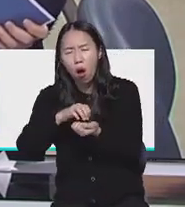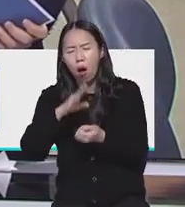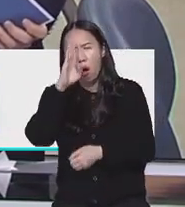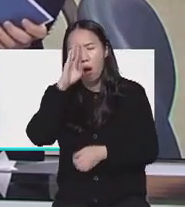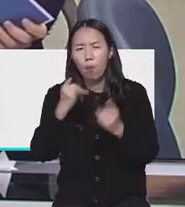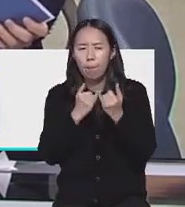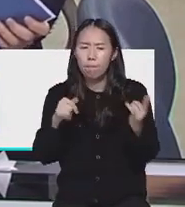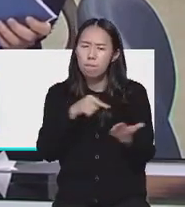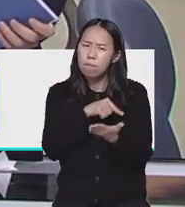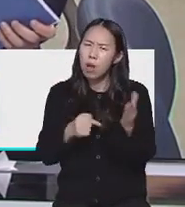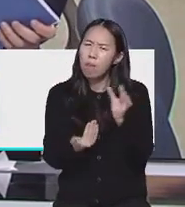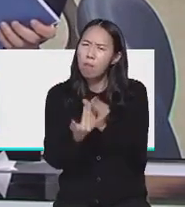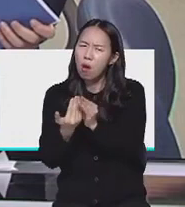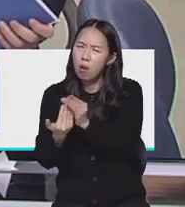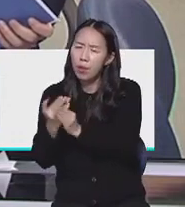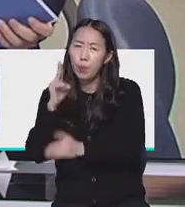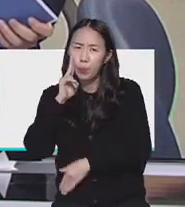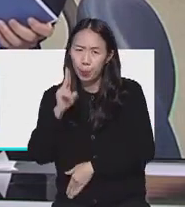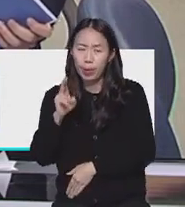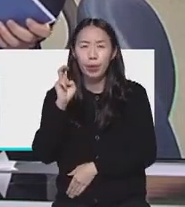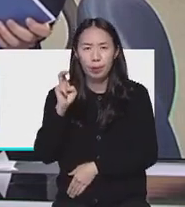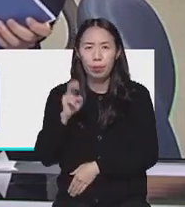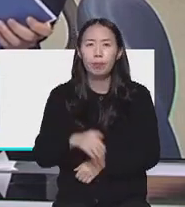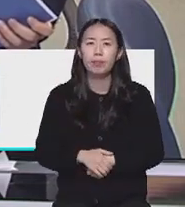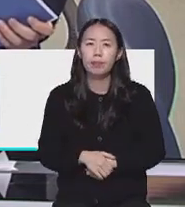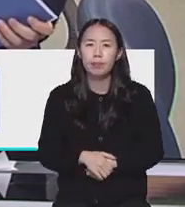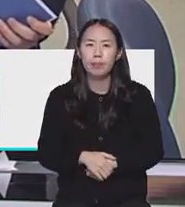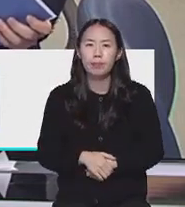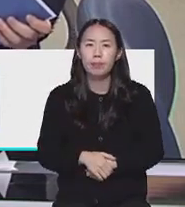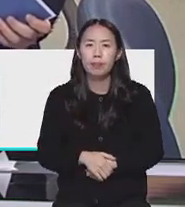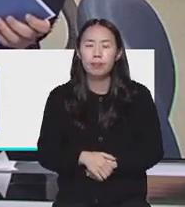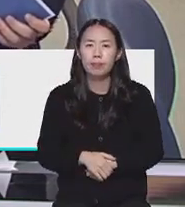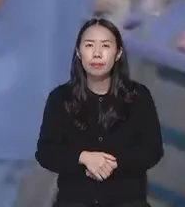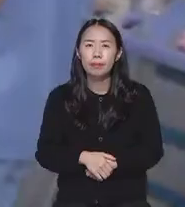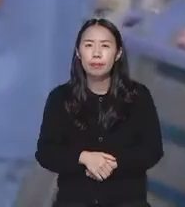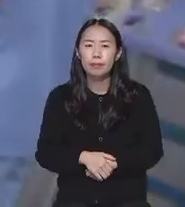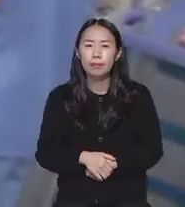커질 것이란 우려가 나옵니다. 신대희 기자가 보도합니다.